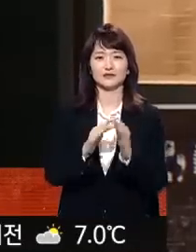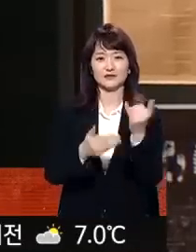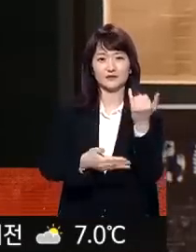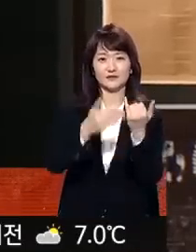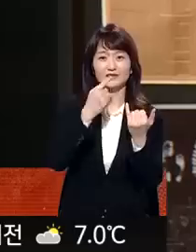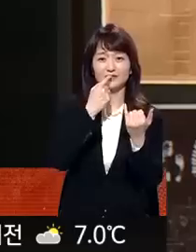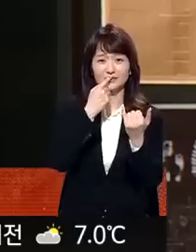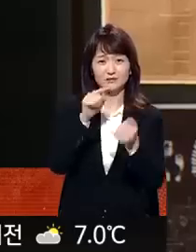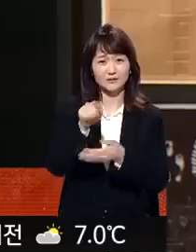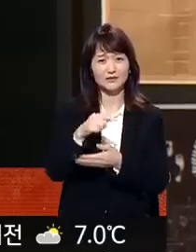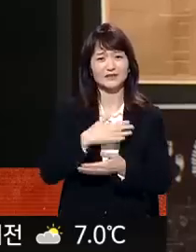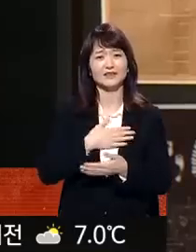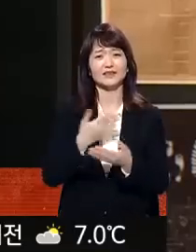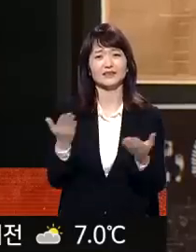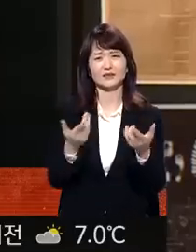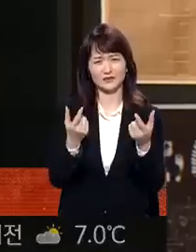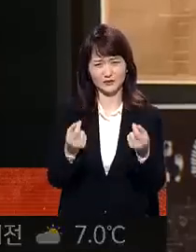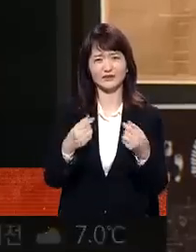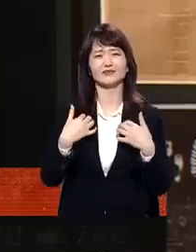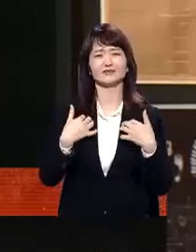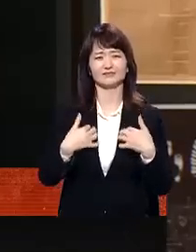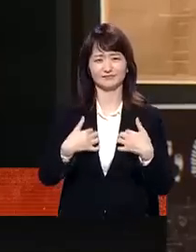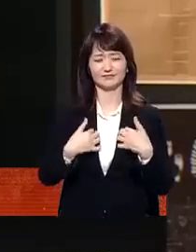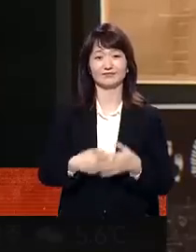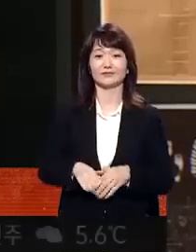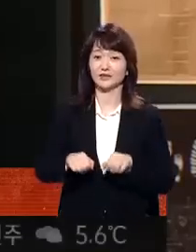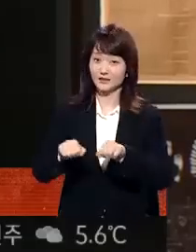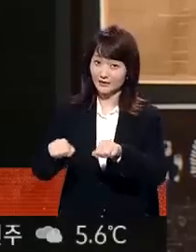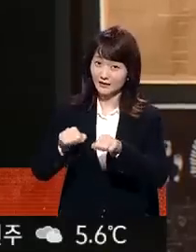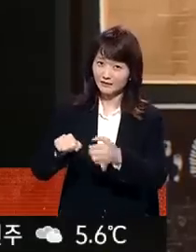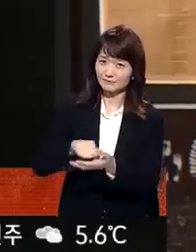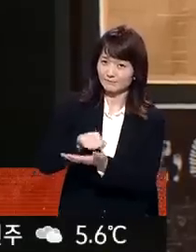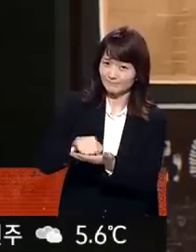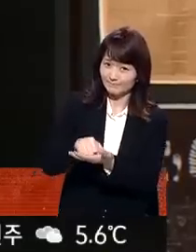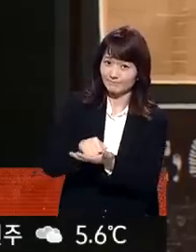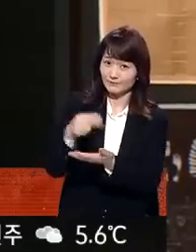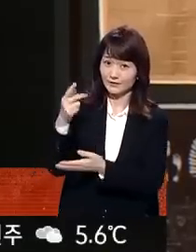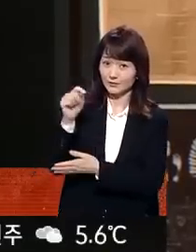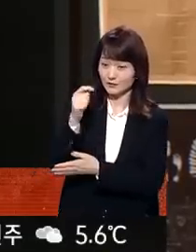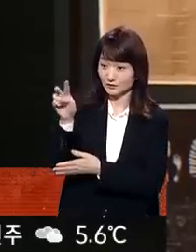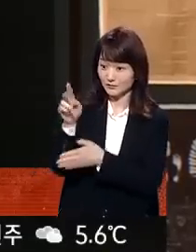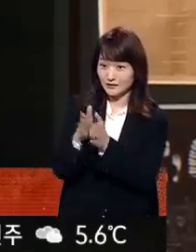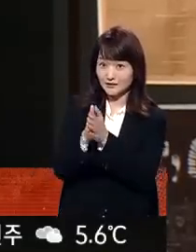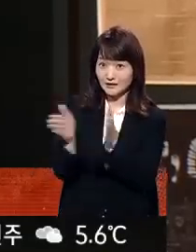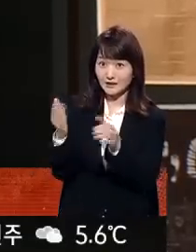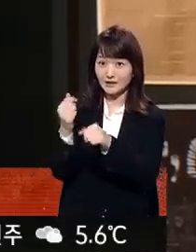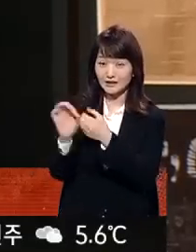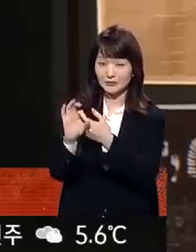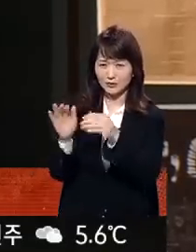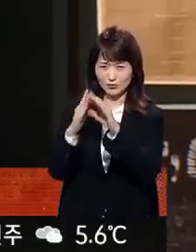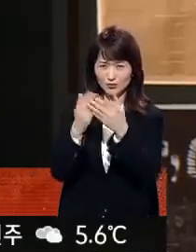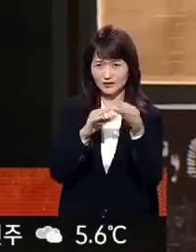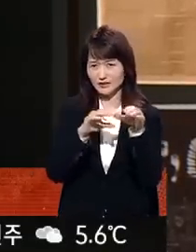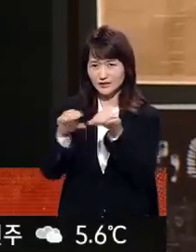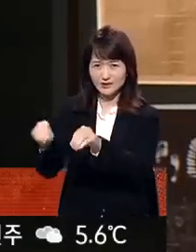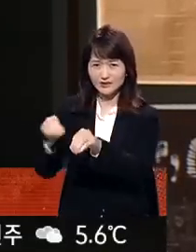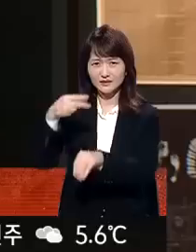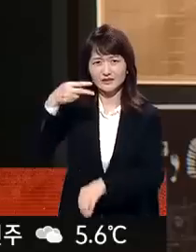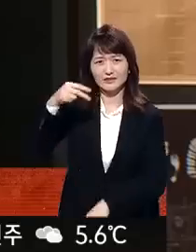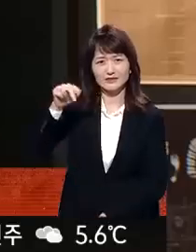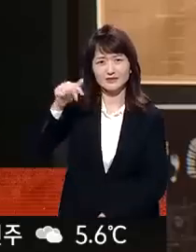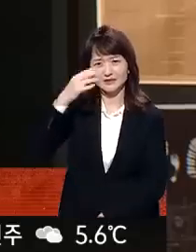버튼 내일처럼 기뻐요 하신 파파야님, 청소하다가도 설거지 하다가도 사반만 시작되면 모두 스톱하는 지성이 할머님과